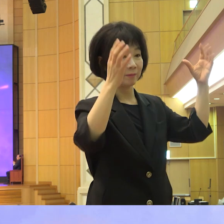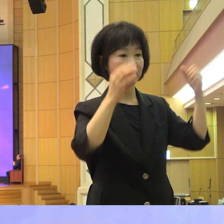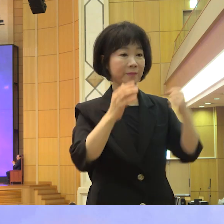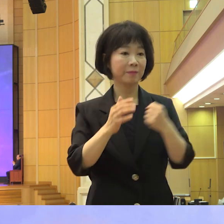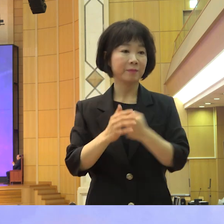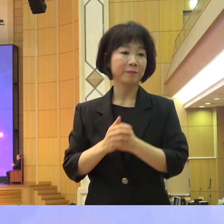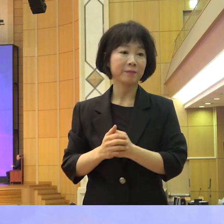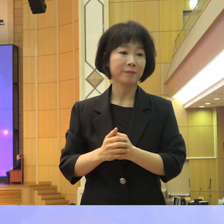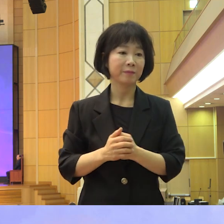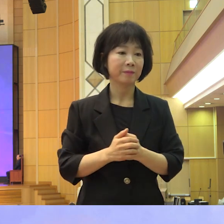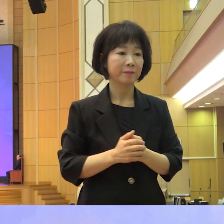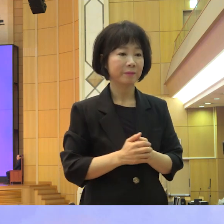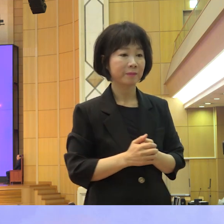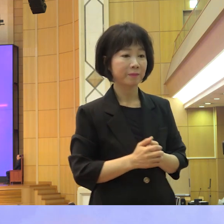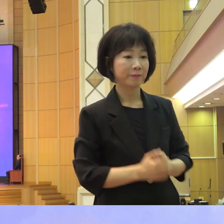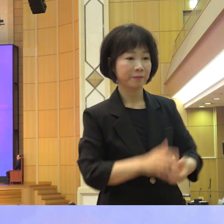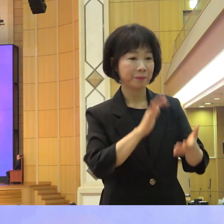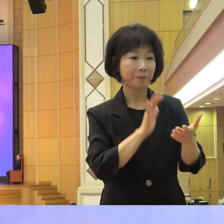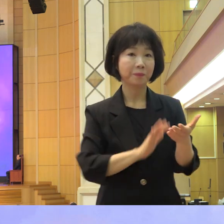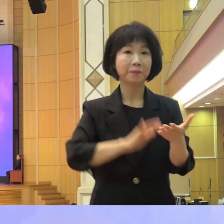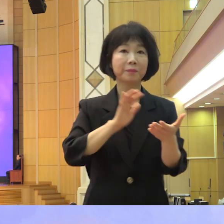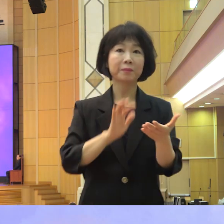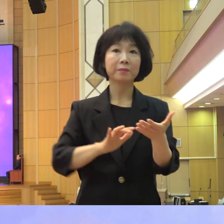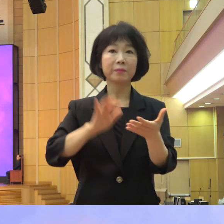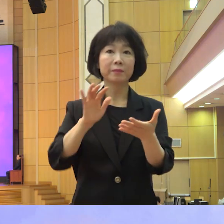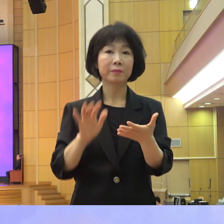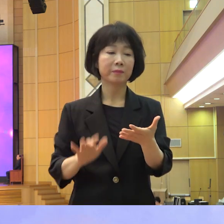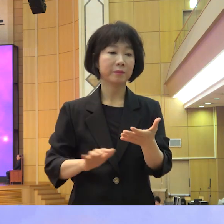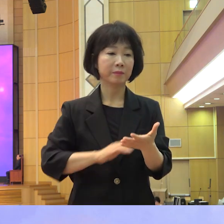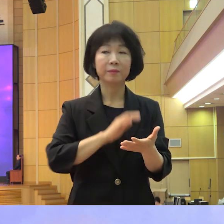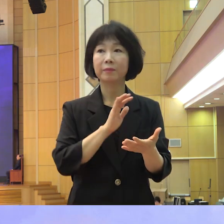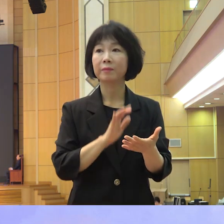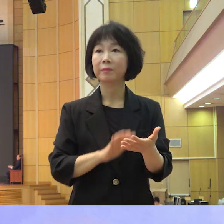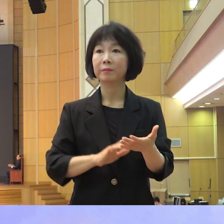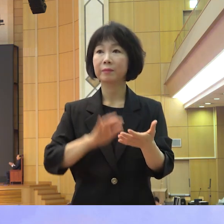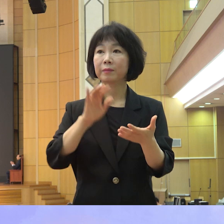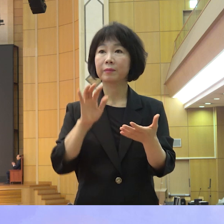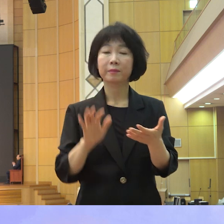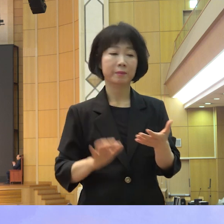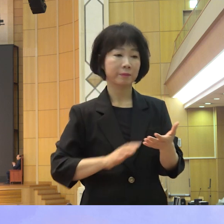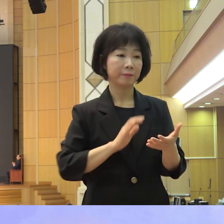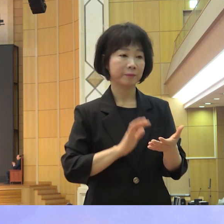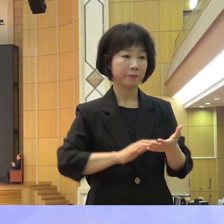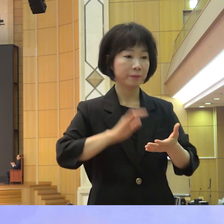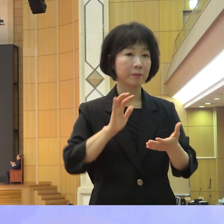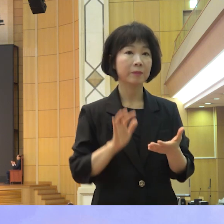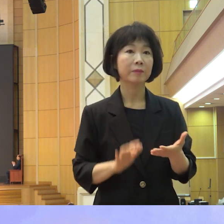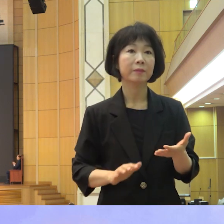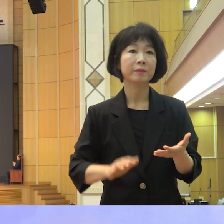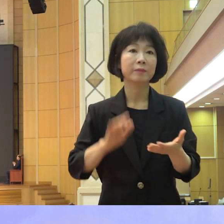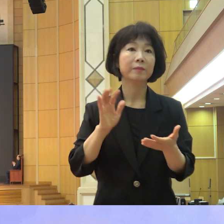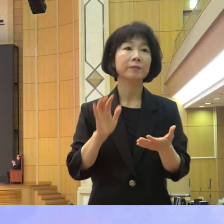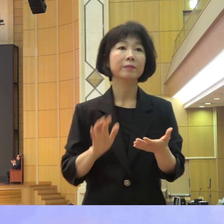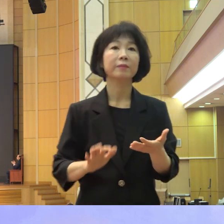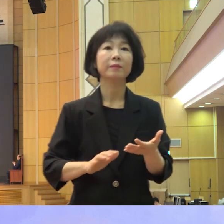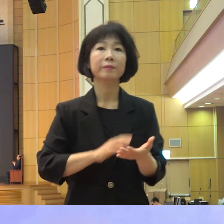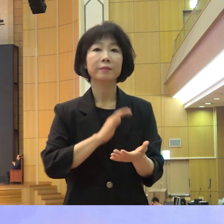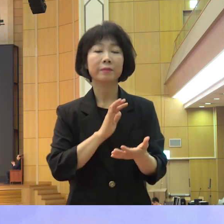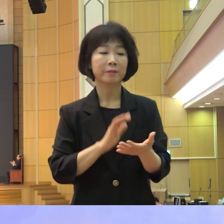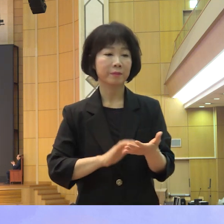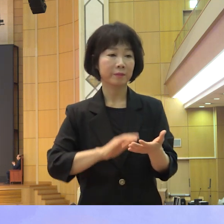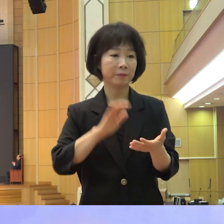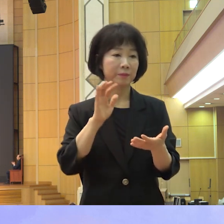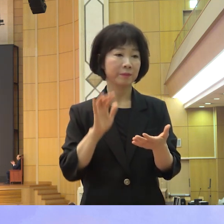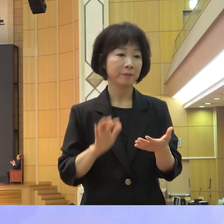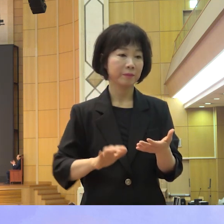어린이 찬양을 드릴 겁니다. 몸이 허락되신다면 같이 율동하시면서 찬양하시겠습니다. 참고로 저는 율동하면서 찬양할